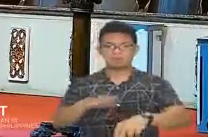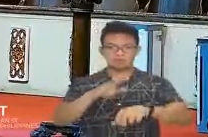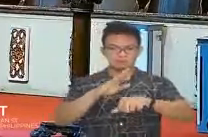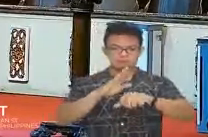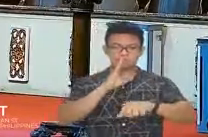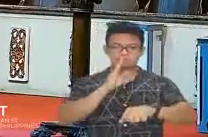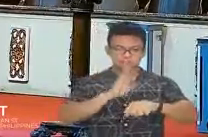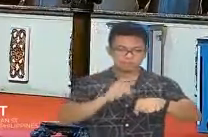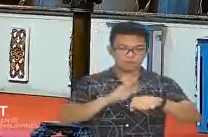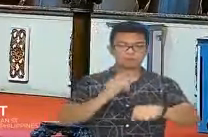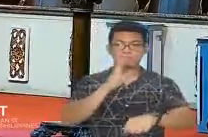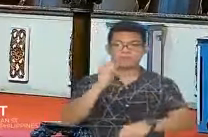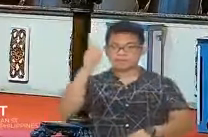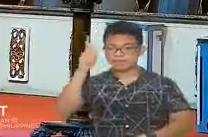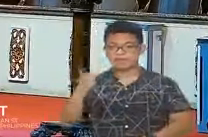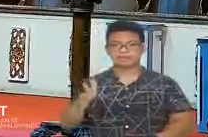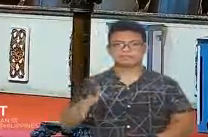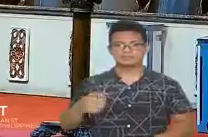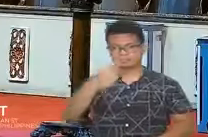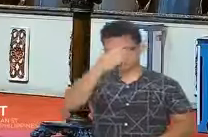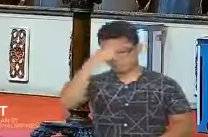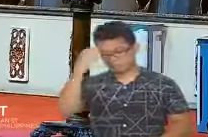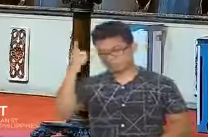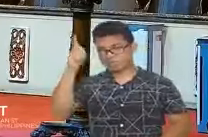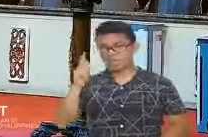wa mo'y trabaho, adi mo tawagon.